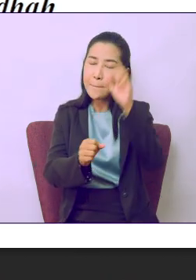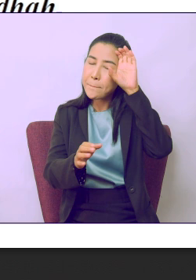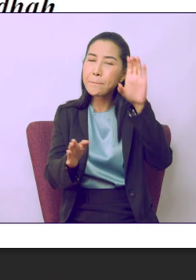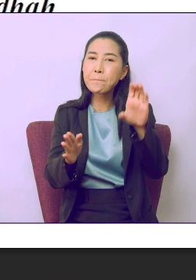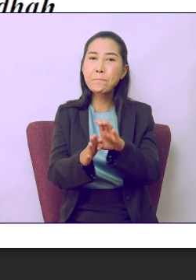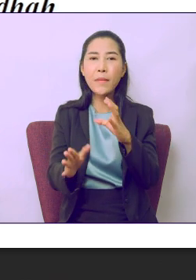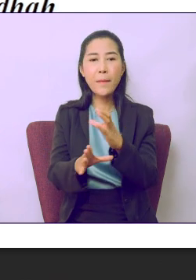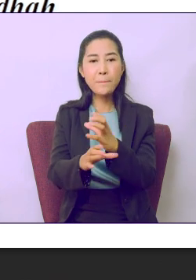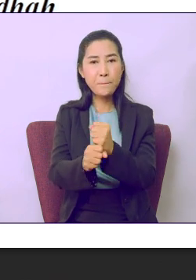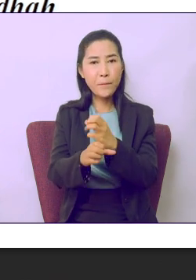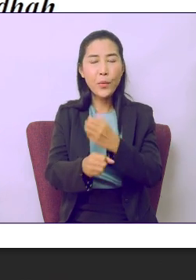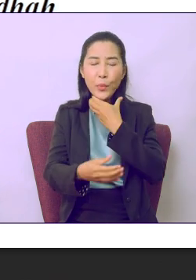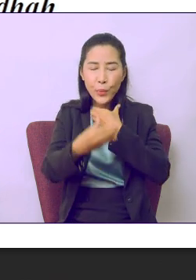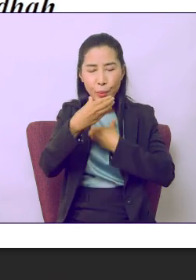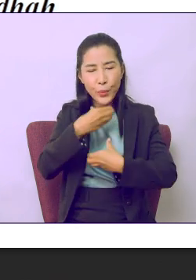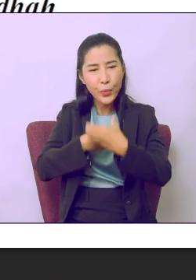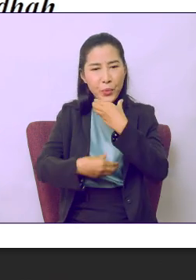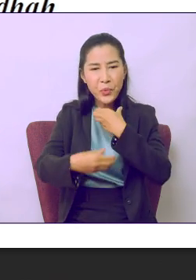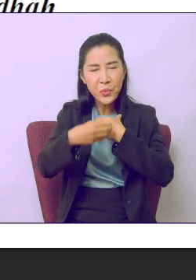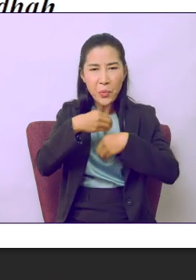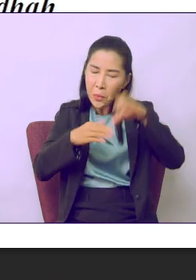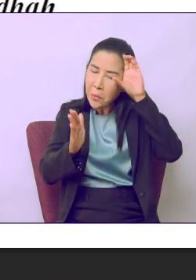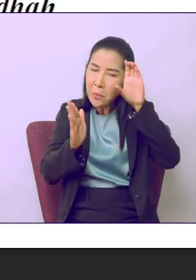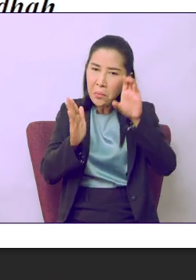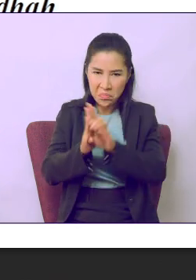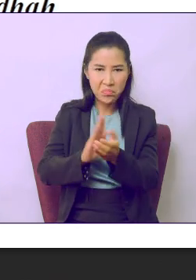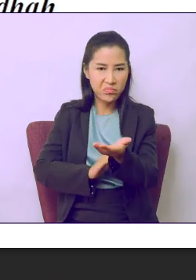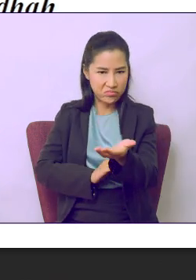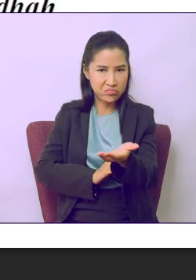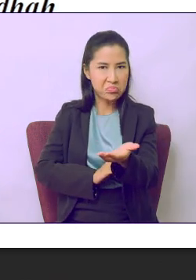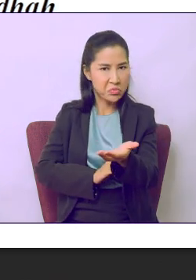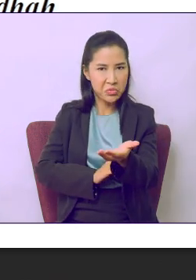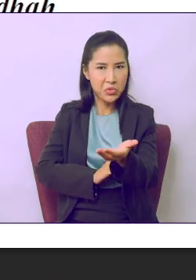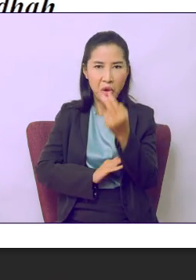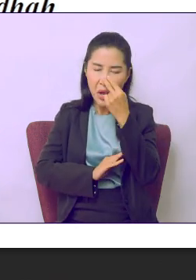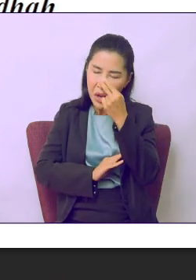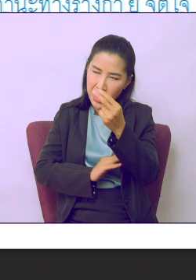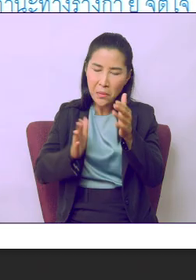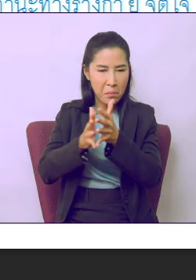เงี้ยนะครับเ่อฤาษีปตัญชลีนะครับเป็นนาคอย่างเงี้ยนะครับเต็มไปหมดเลยนะครับ